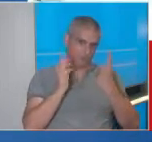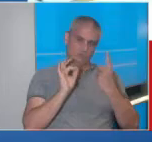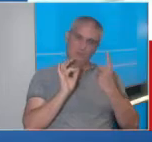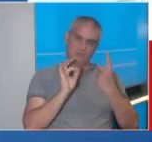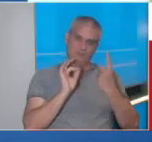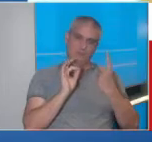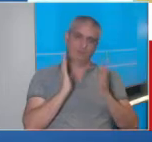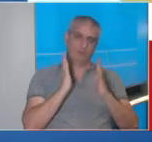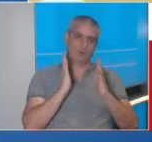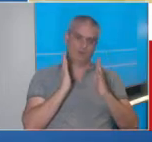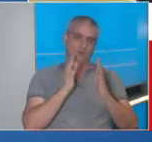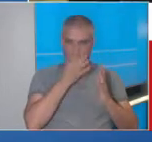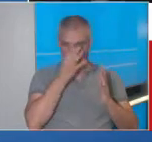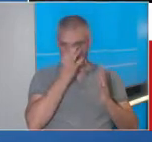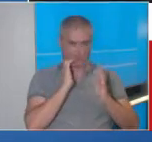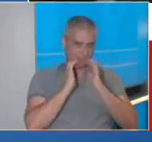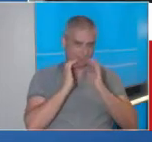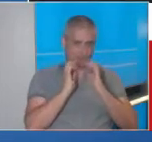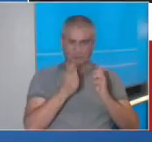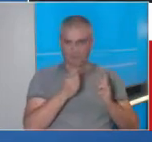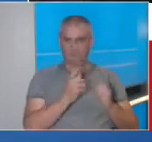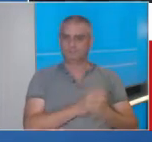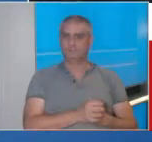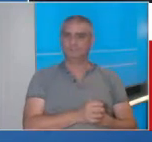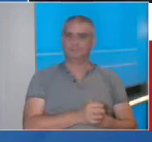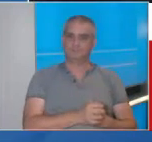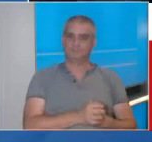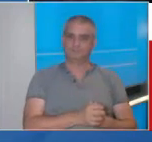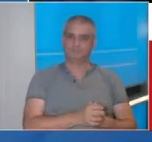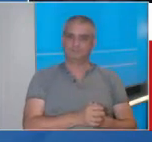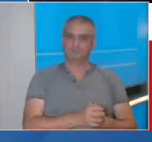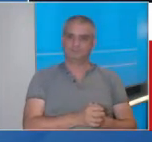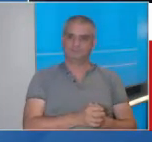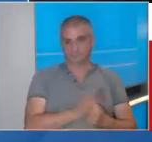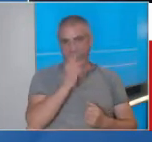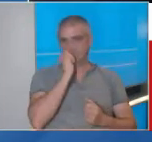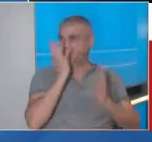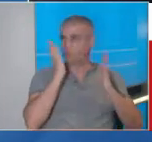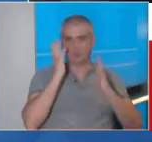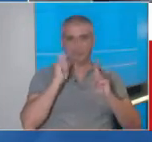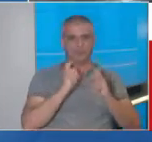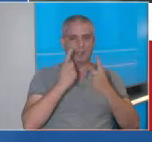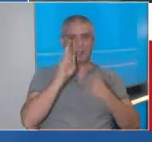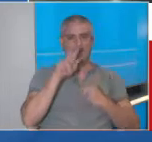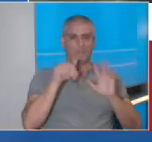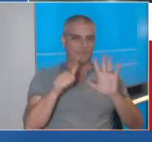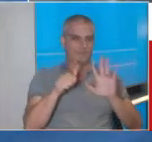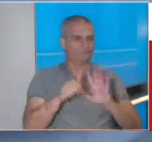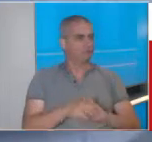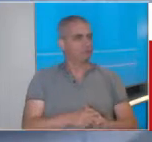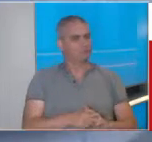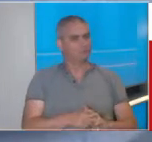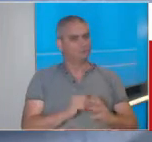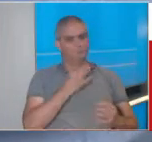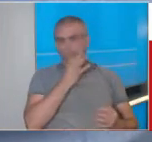במשפט הזה שמאוד מאוד מסקרן את התקשורת ואת המדינה כולה אולי, על רקע הרצח המחריד שאירע ב-2006. כן, אז יאיר,